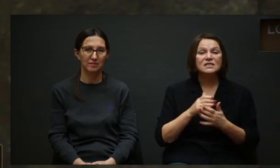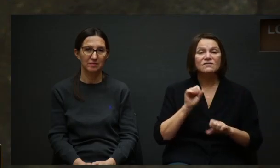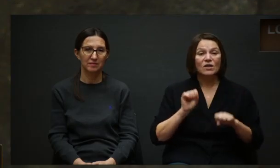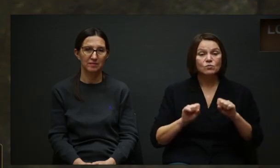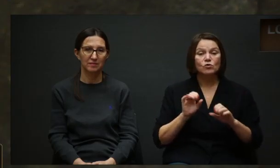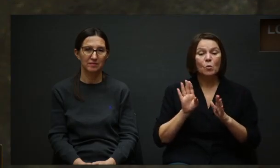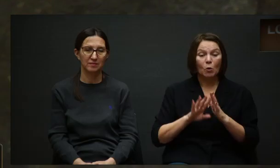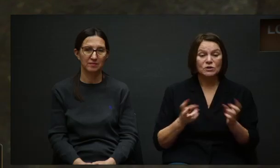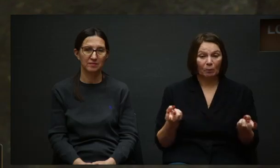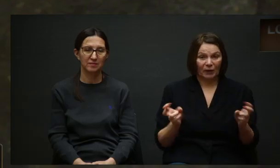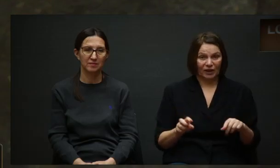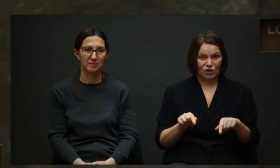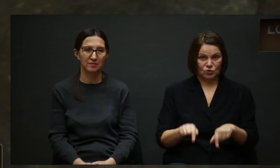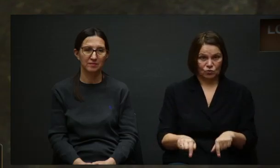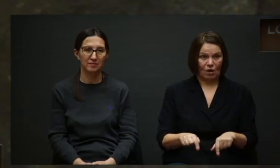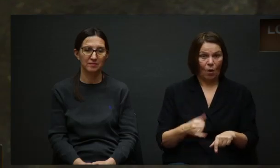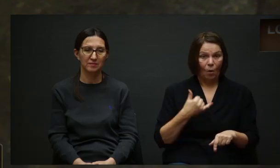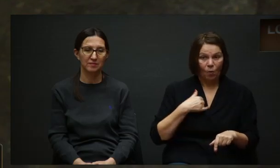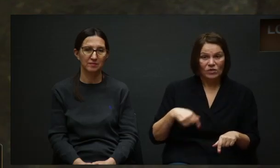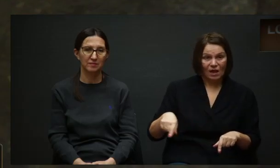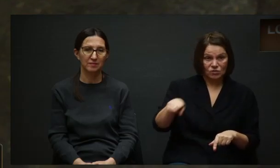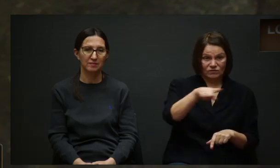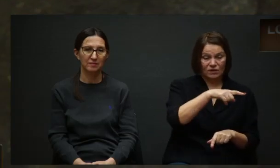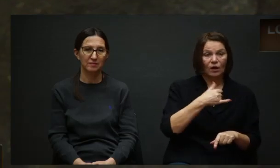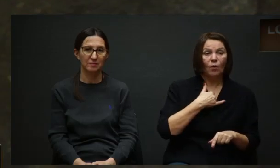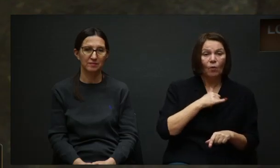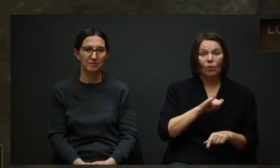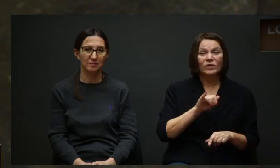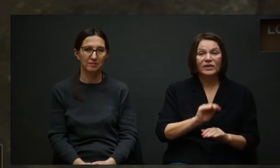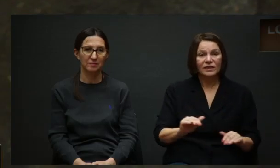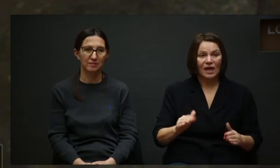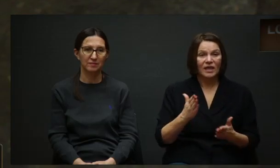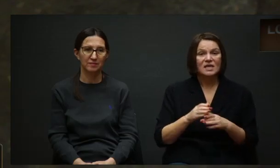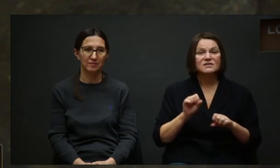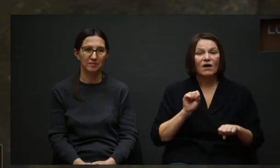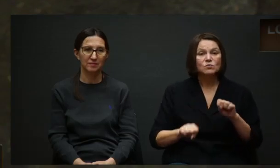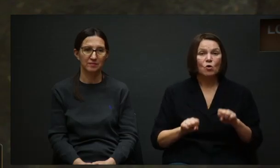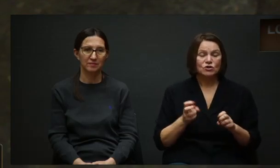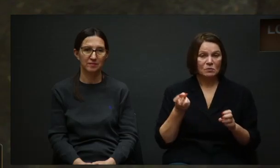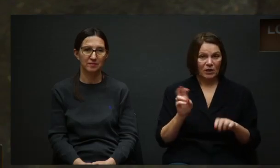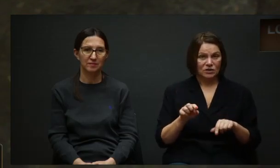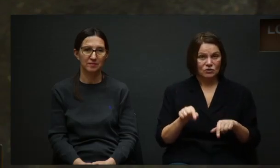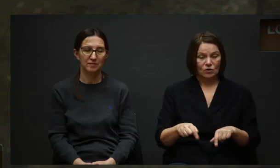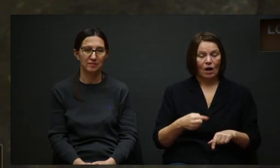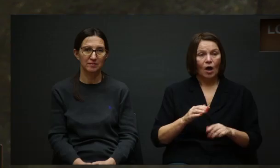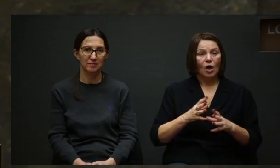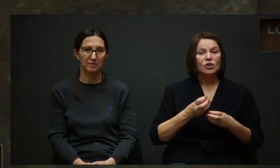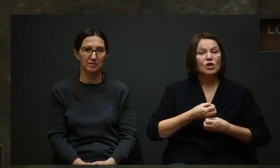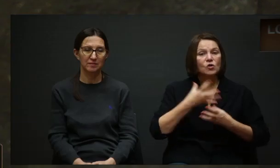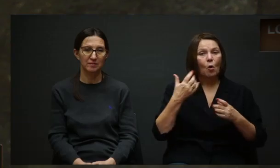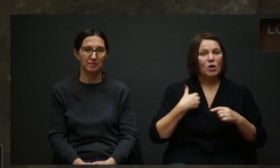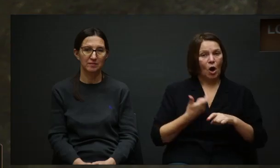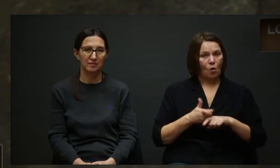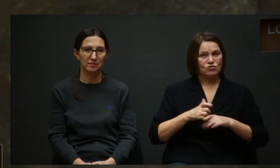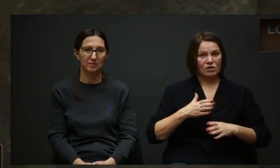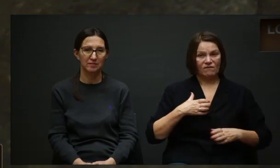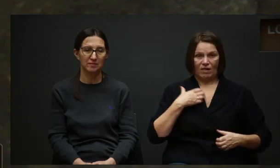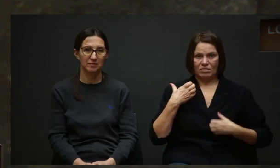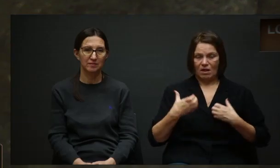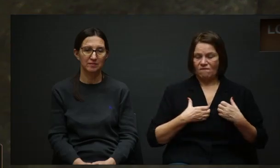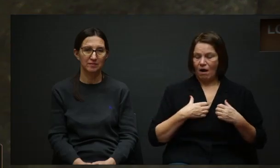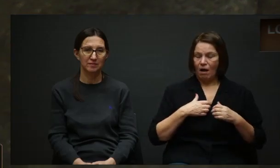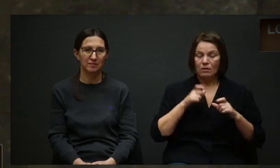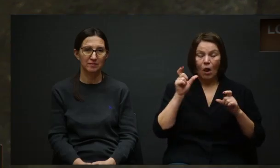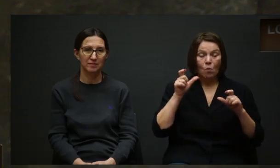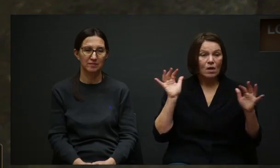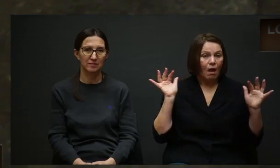сюда, у всех нас, да, и у наших детей. И днем я очень волновалась, музей переполнен, очень